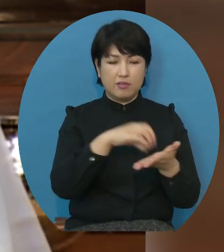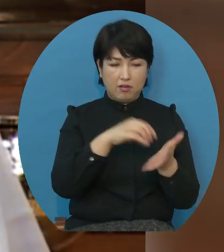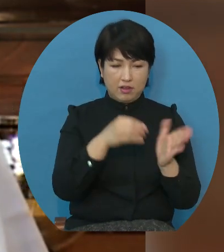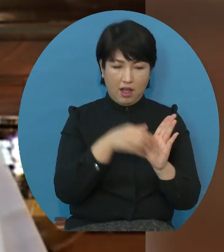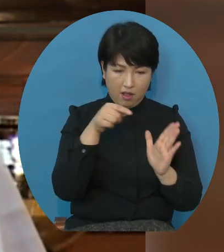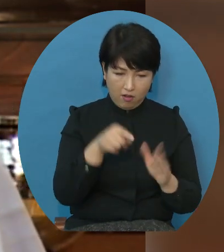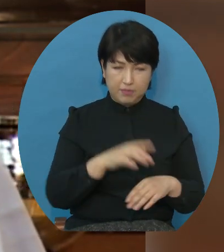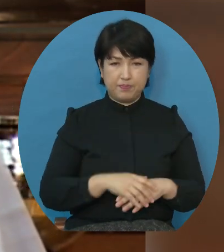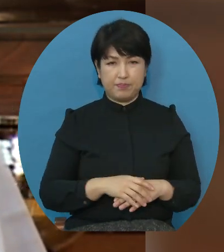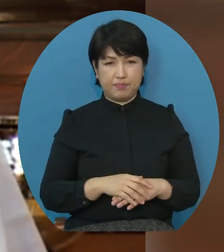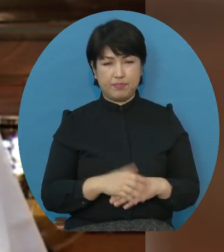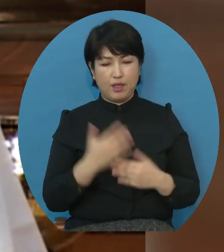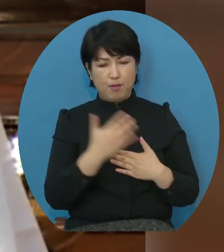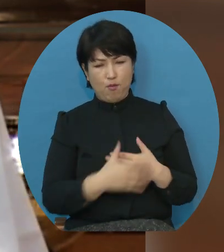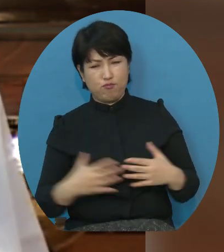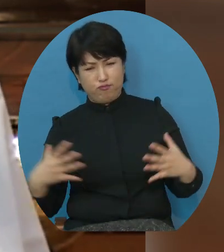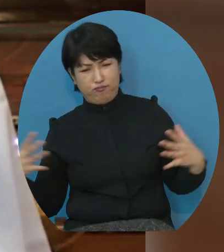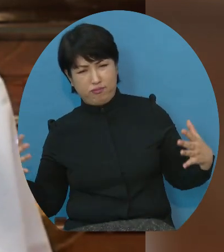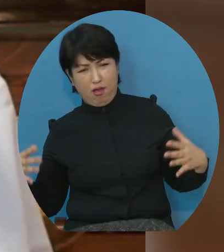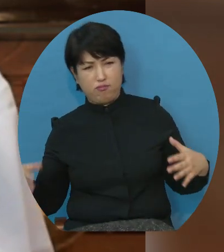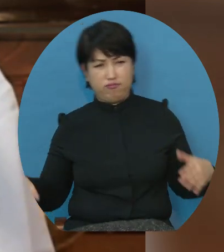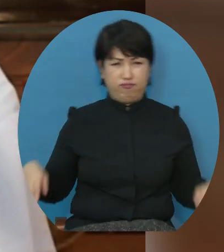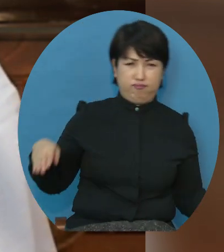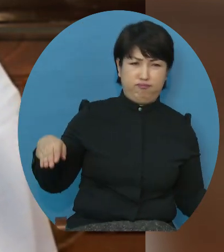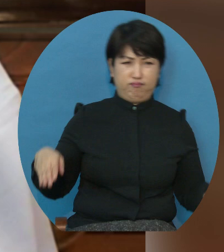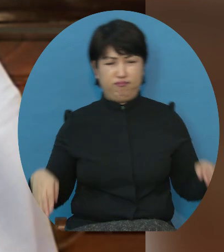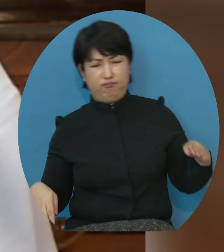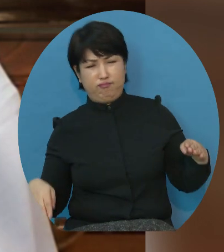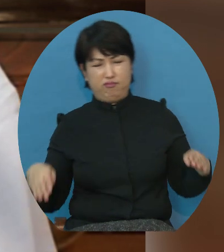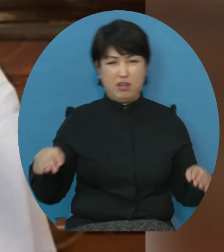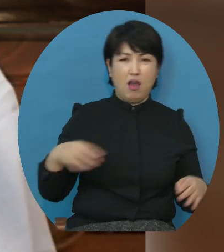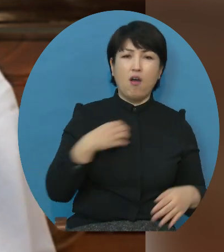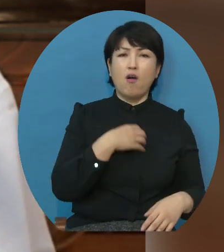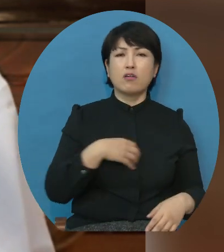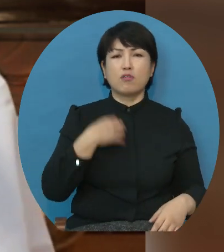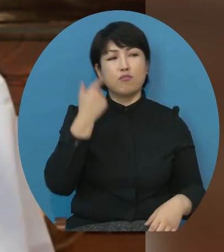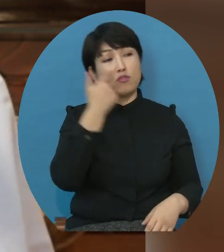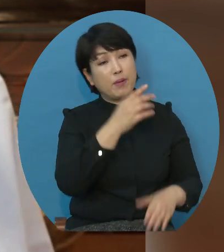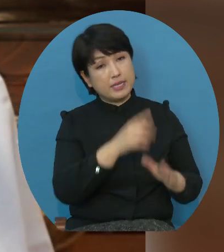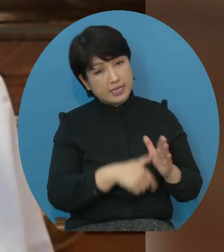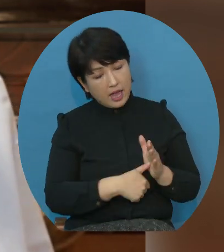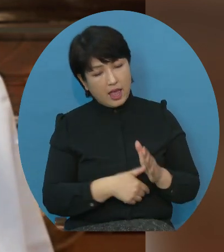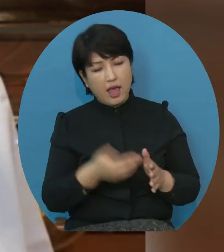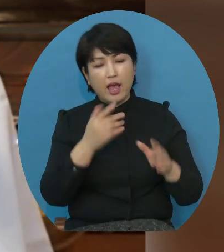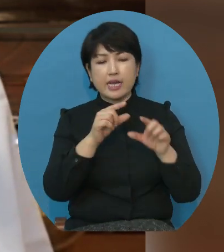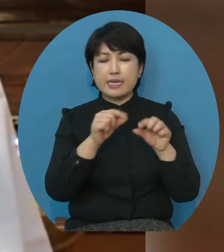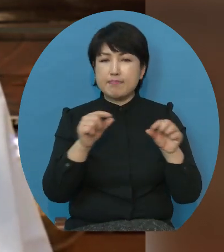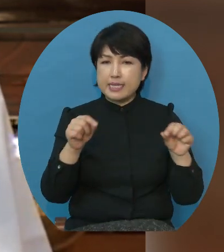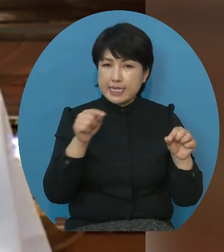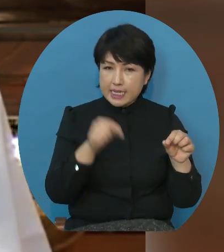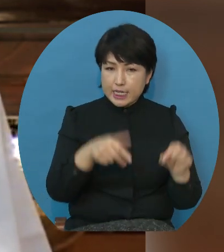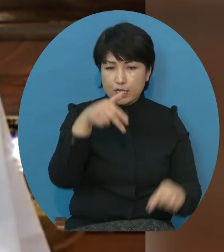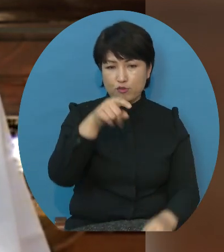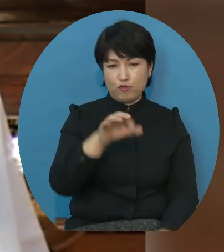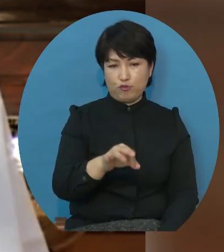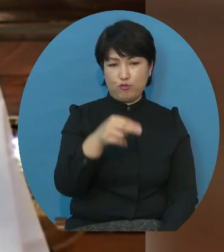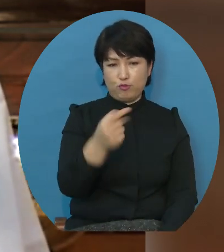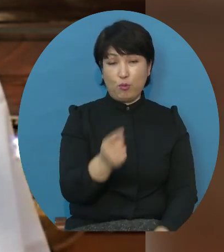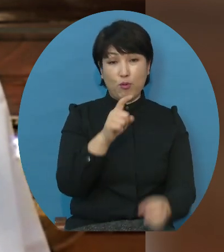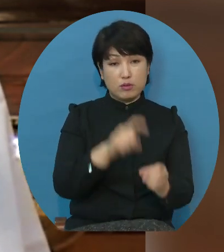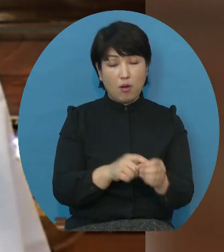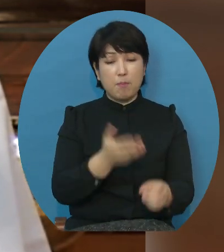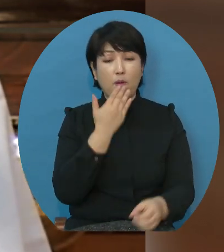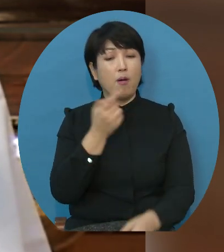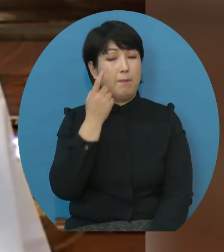몸이 뚱뚱 해가지고 이렇게 뚱뚱 하면서 괴로움을 아셔야 할 때도 음식을 중 도적으로 섭취하라 이